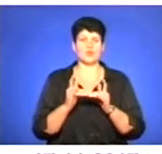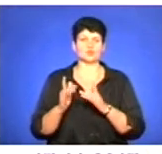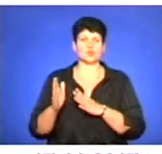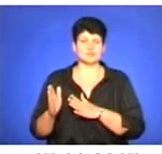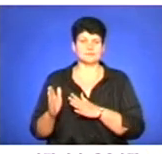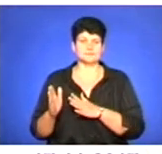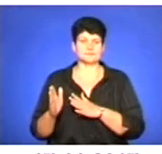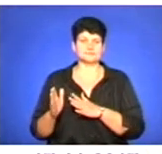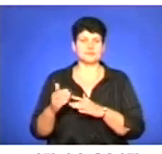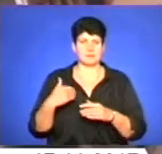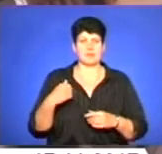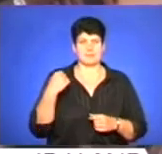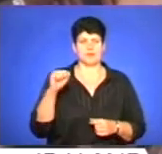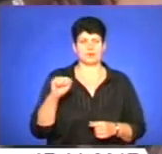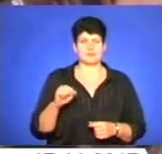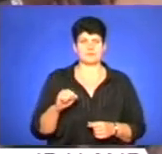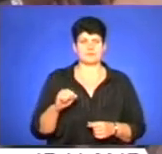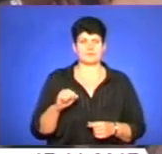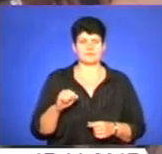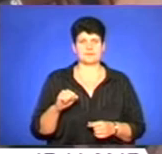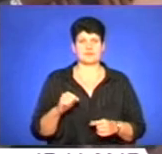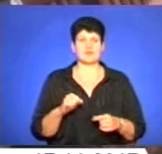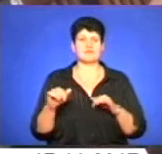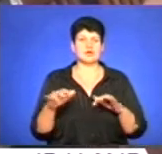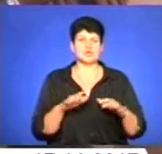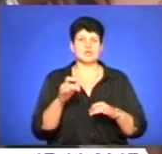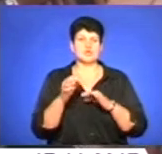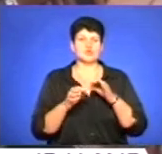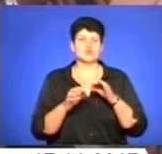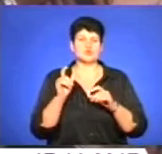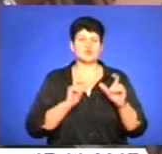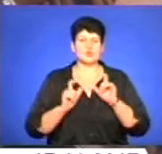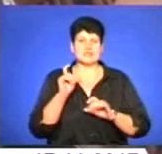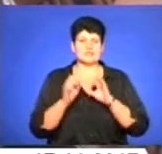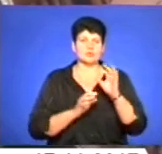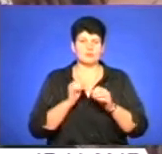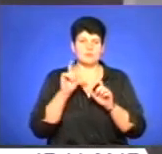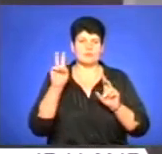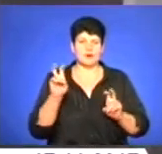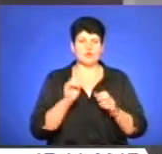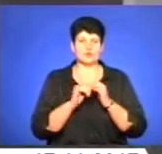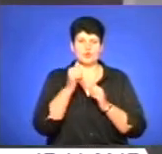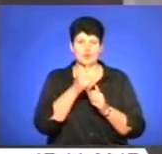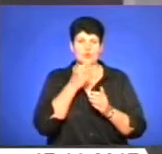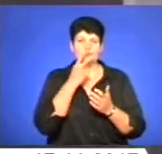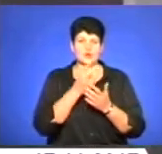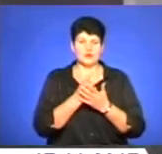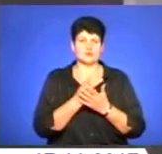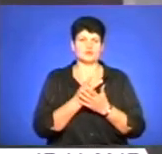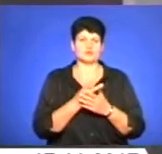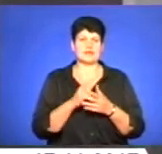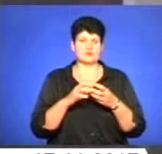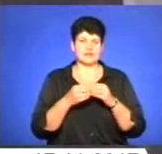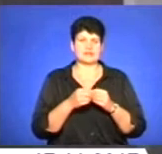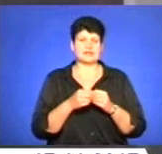І ми перемогли. В акції «Студентська доба», зауважують організатори, щороку добрі результати показують студенти